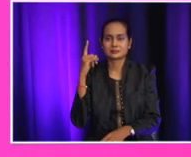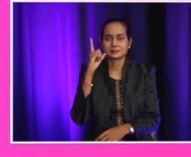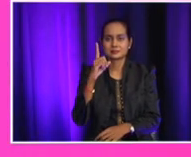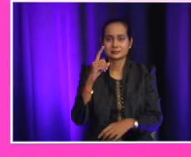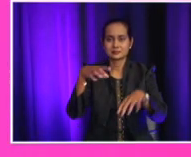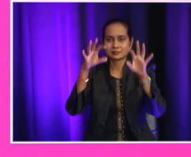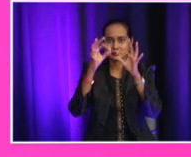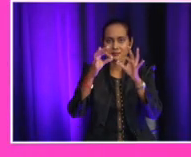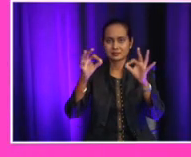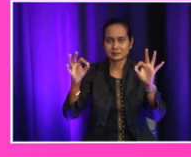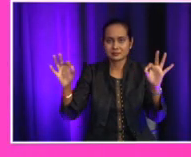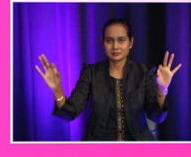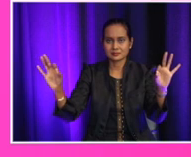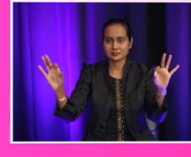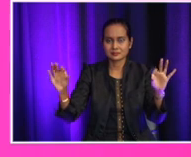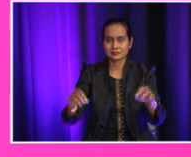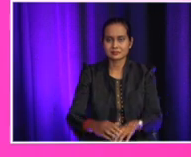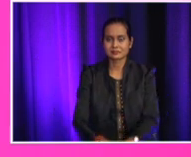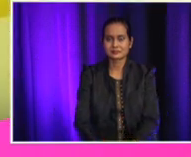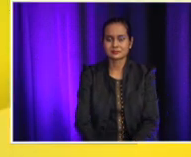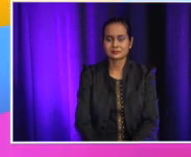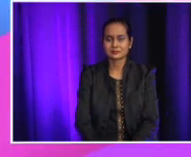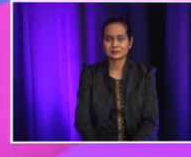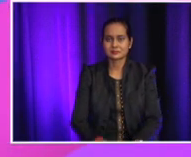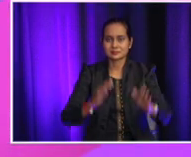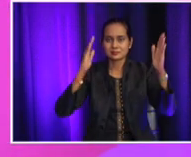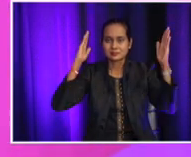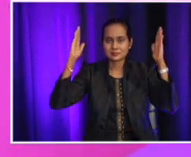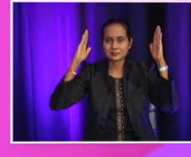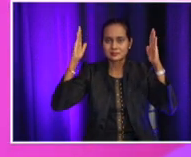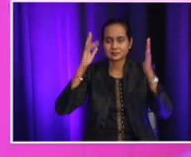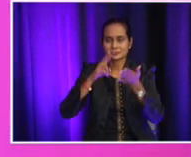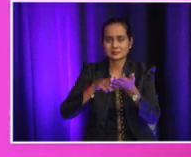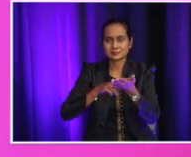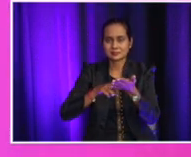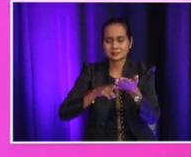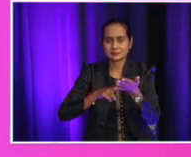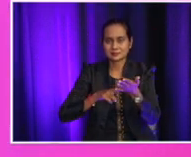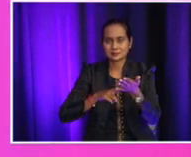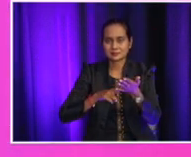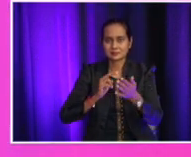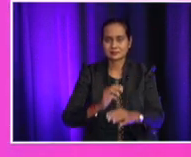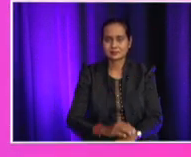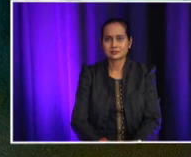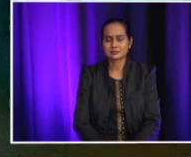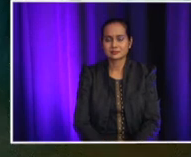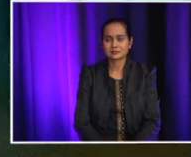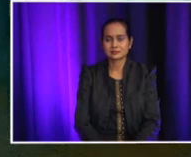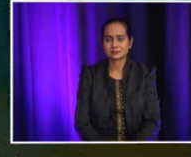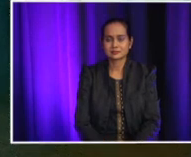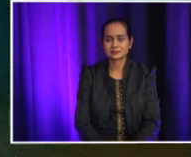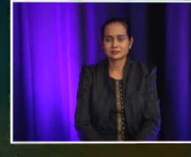yaitu tanda pagar Malaysia membaca dengan dekat membaca